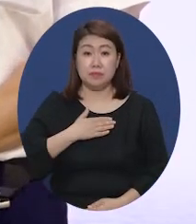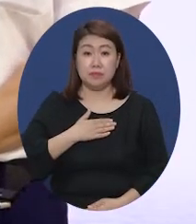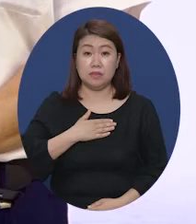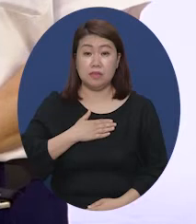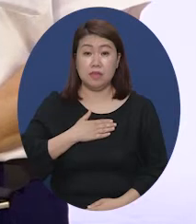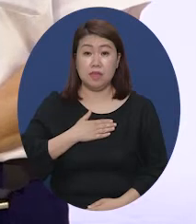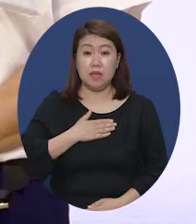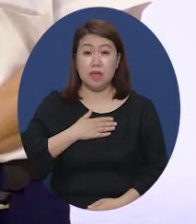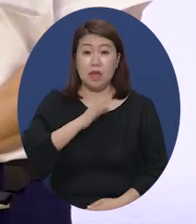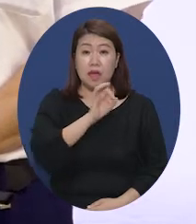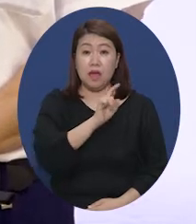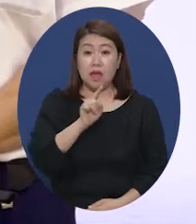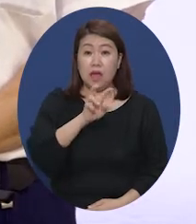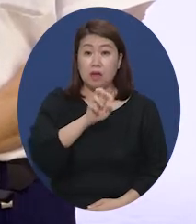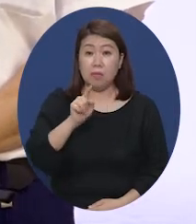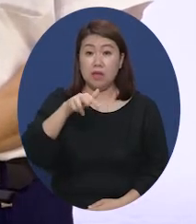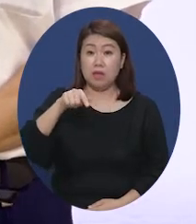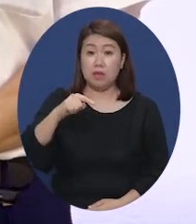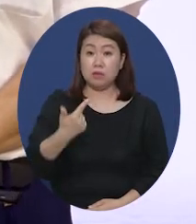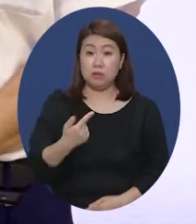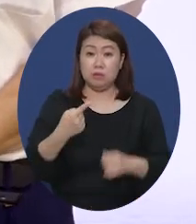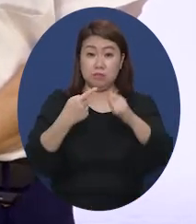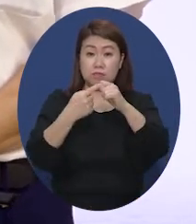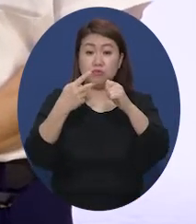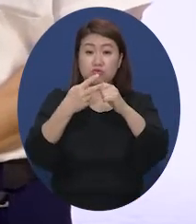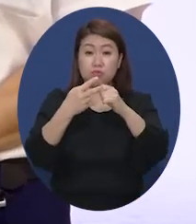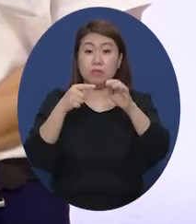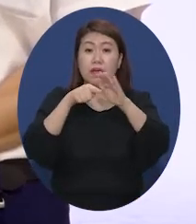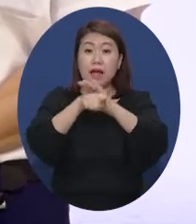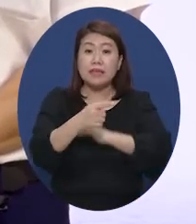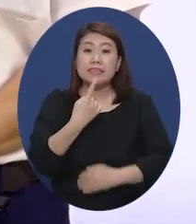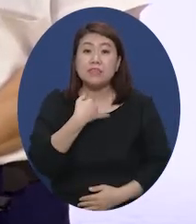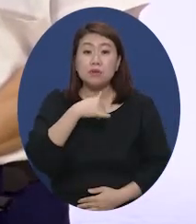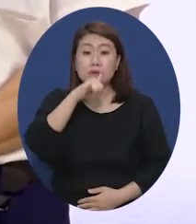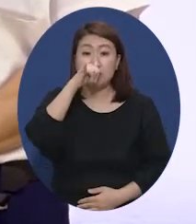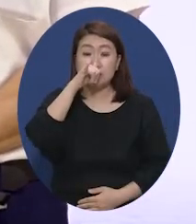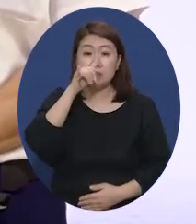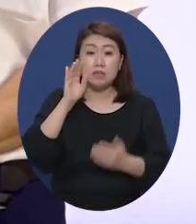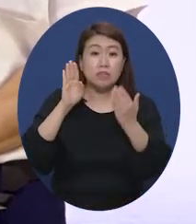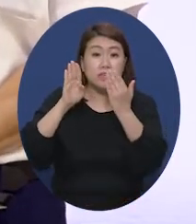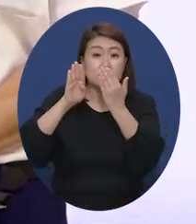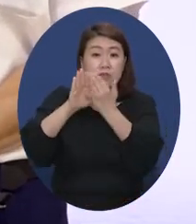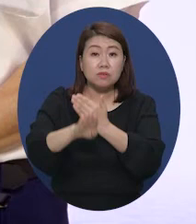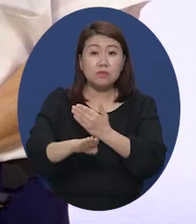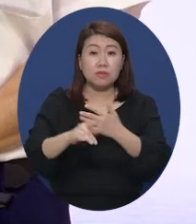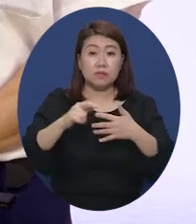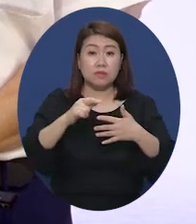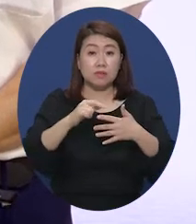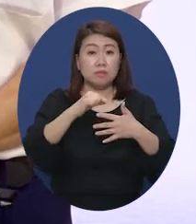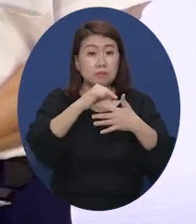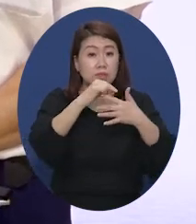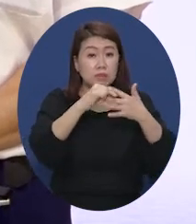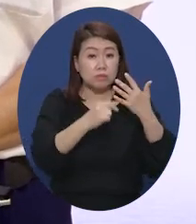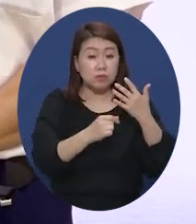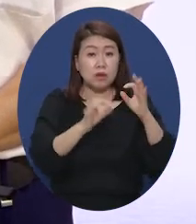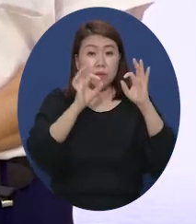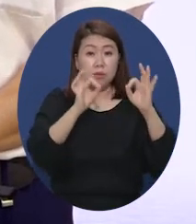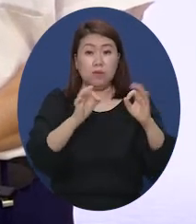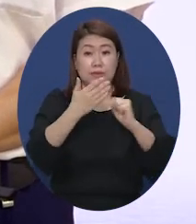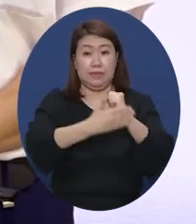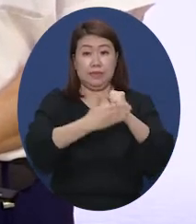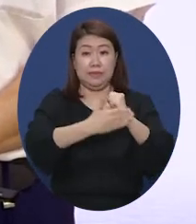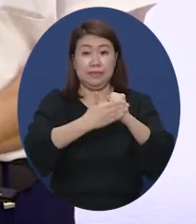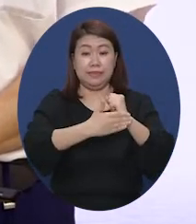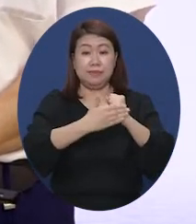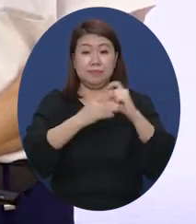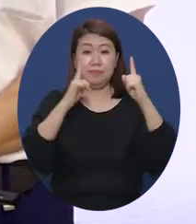자, 제가 이제 저 아마존을 2차례 방문하게 됐는데요. 그 아마존의 눈물 프로그램 방영 이후에 그 아마존을 가게 되었습니다. 2차례